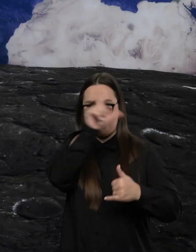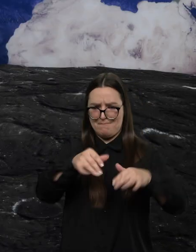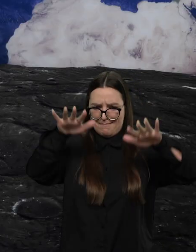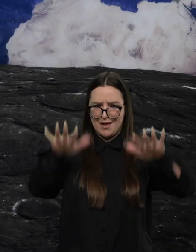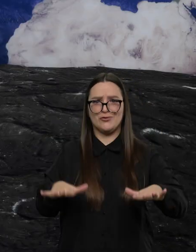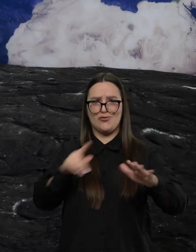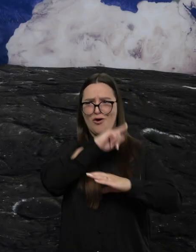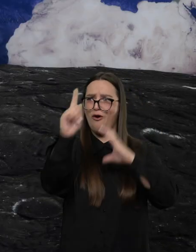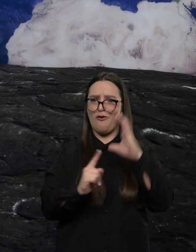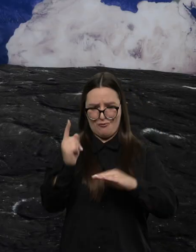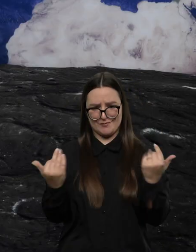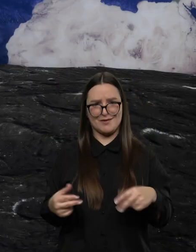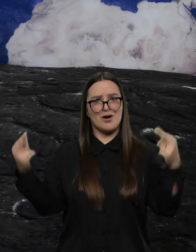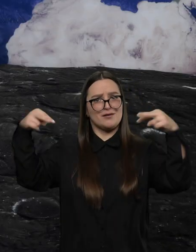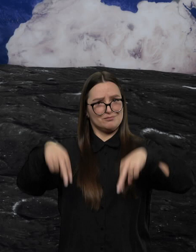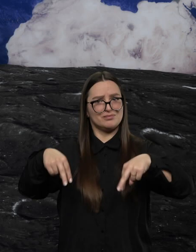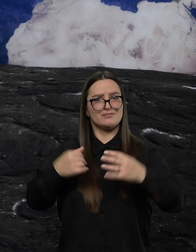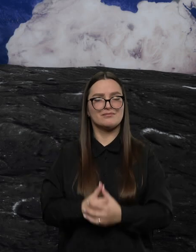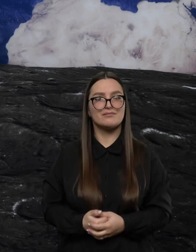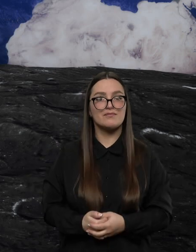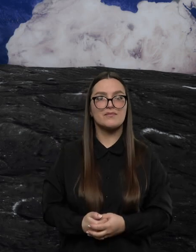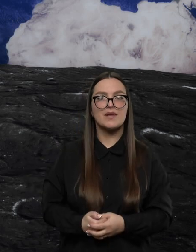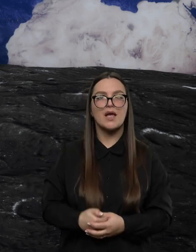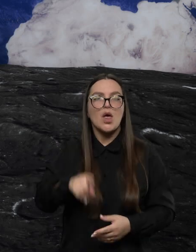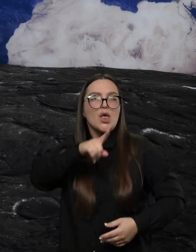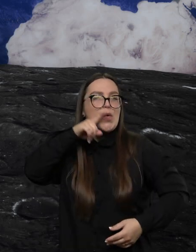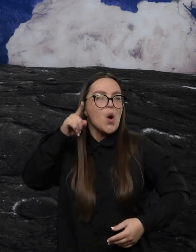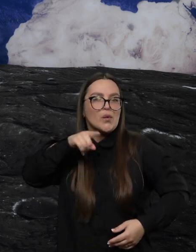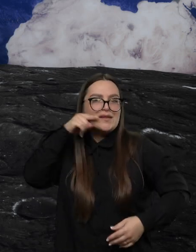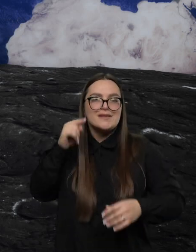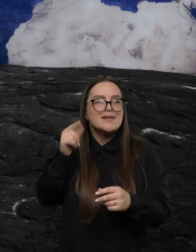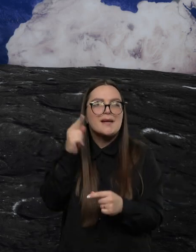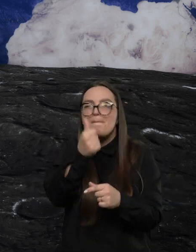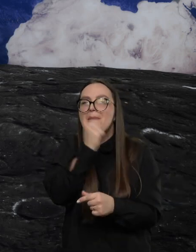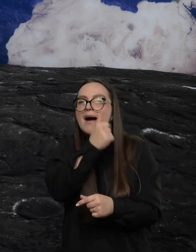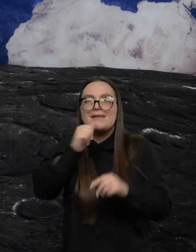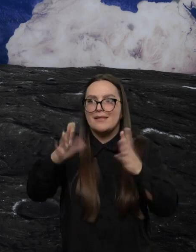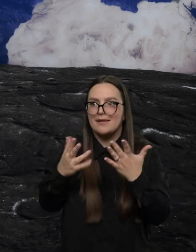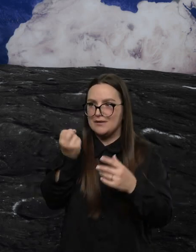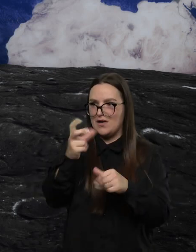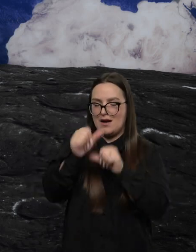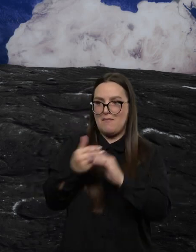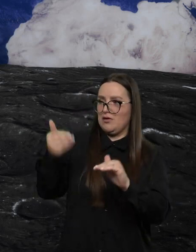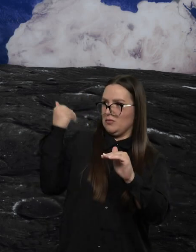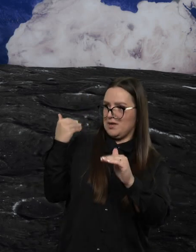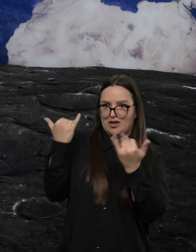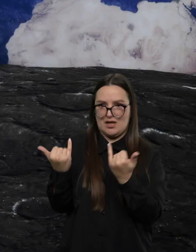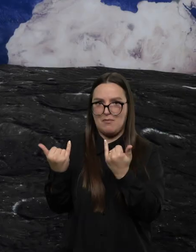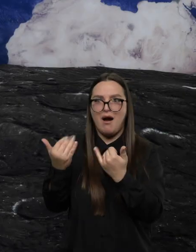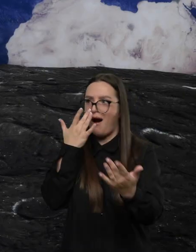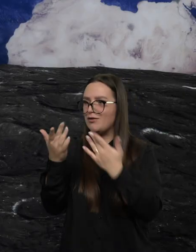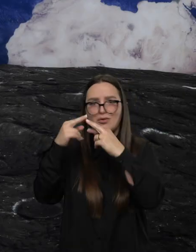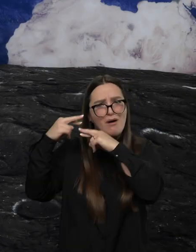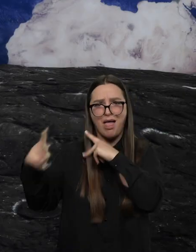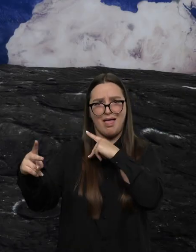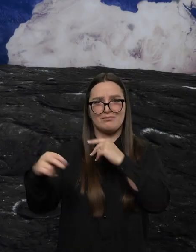Mėnulyje, kosmose. Kokia ta paslaptis jaunystės? Interviu šiandien ar prieš 12 metų atrodo taip pat gerai, tai galbūt čia